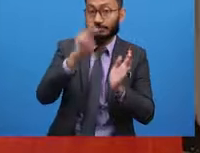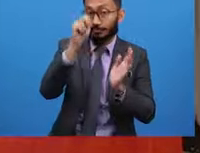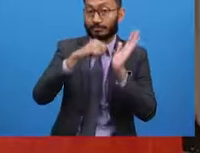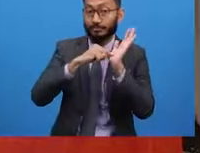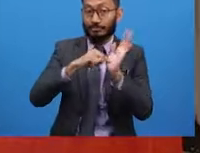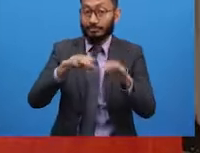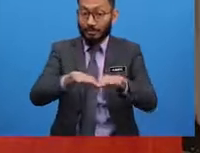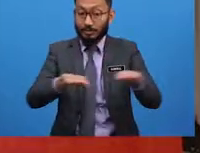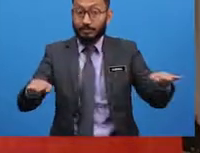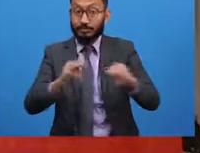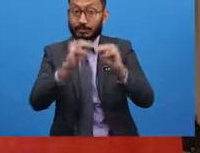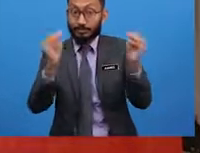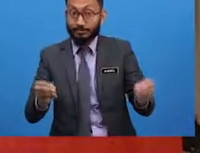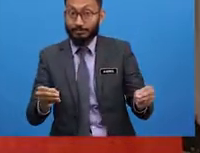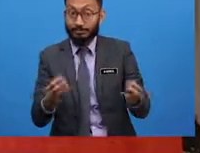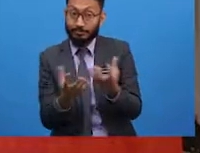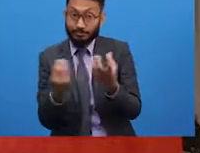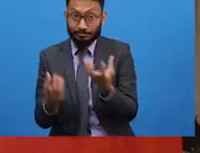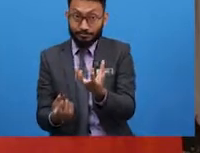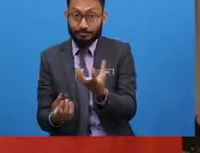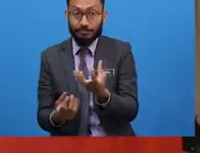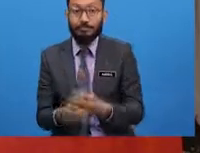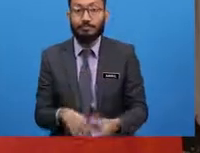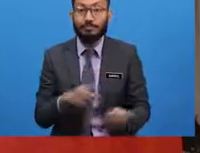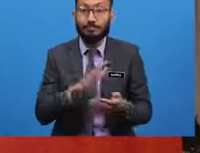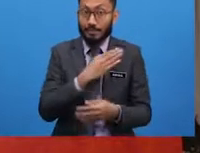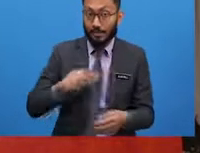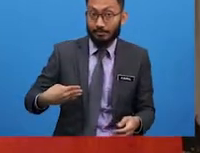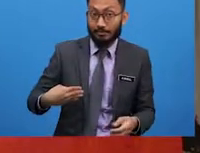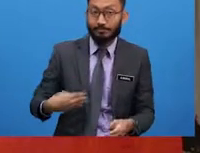alas pinggan menggunakan batik contemporary tersebut.